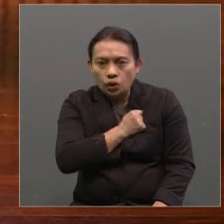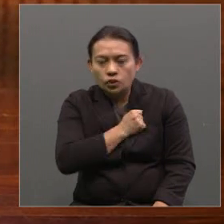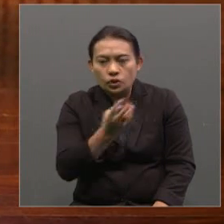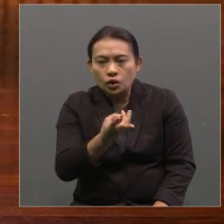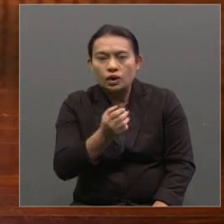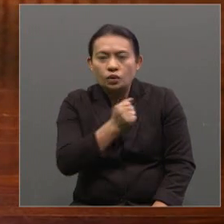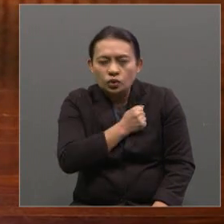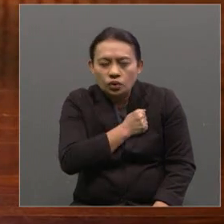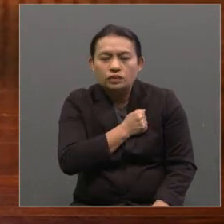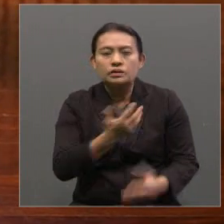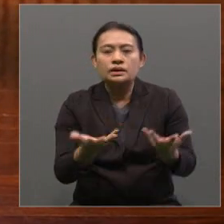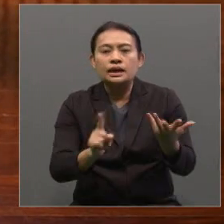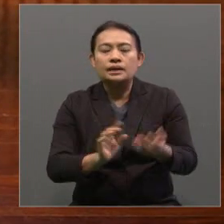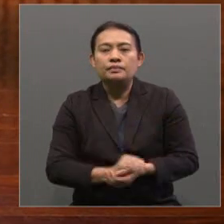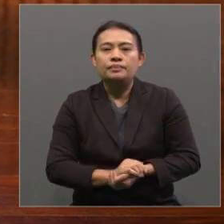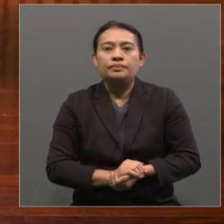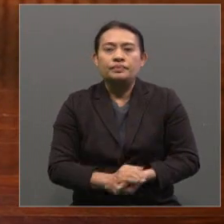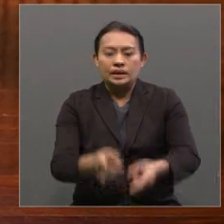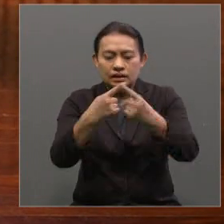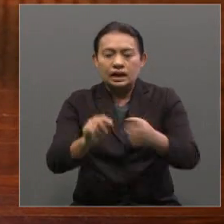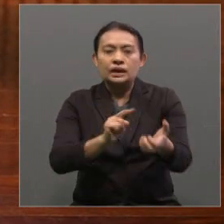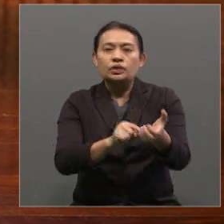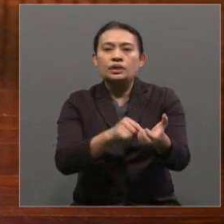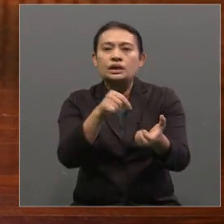ยแต่เทคโนโลยีมันเป็นไปตามกาลเวลา